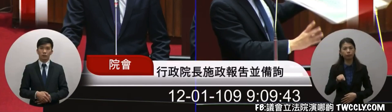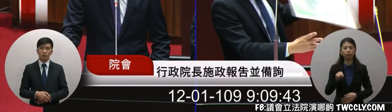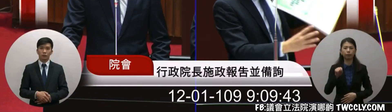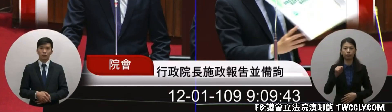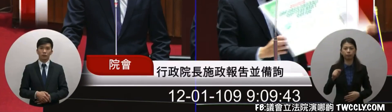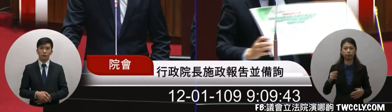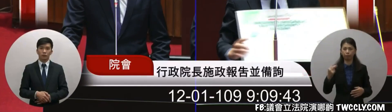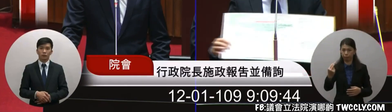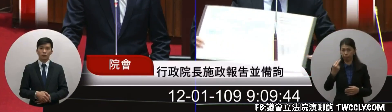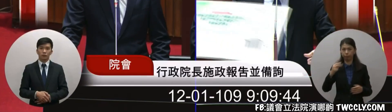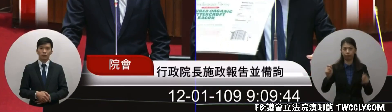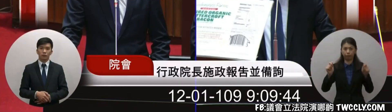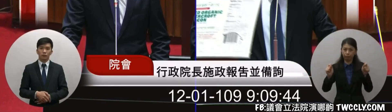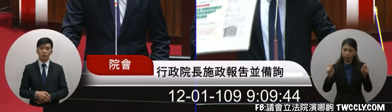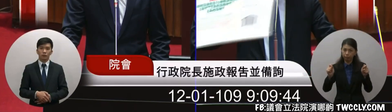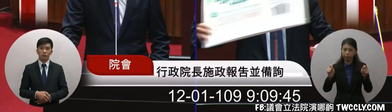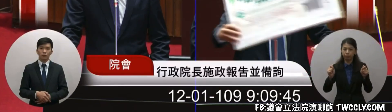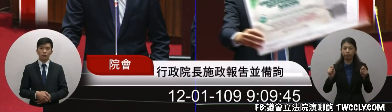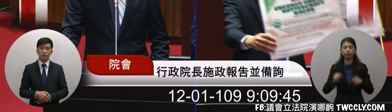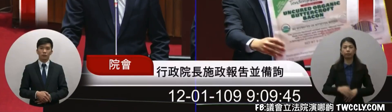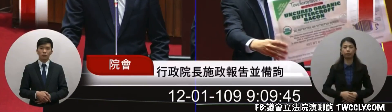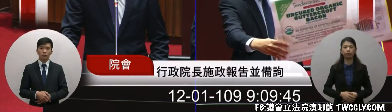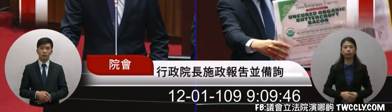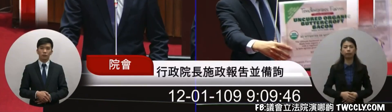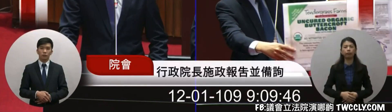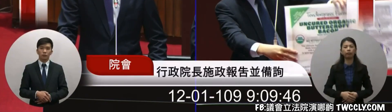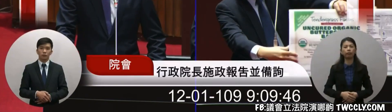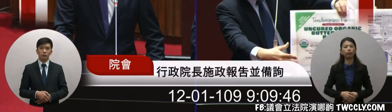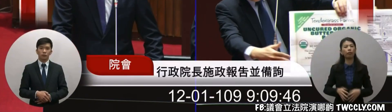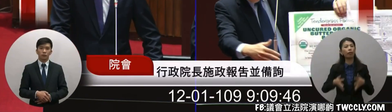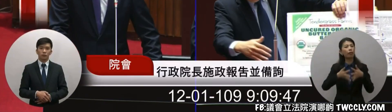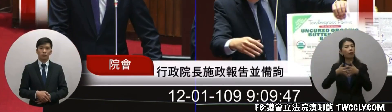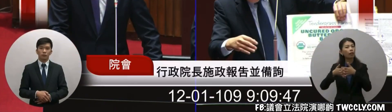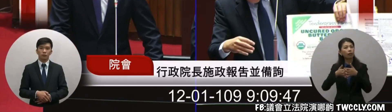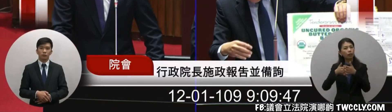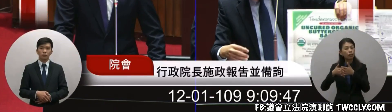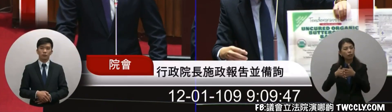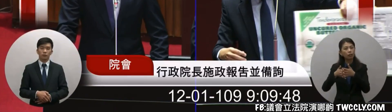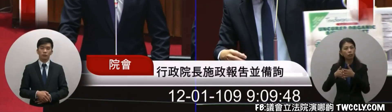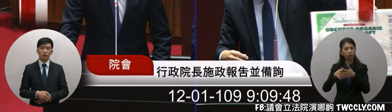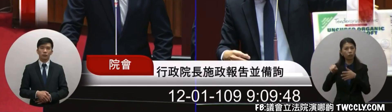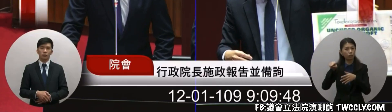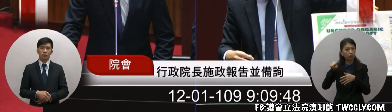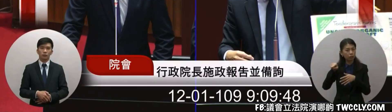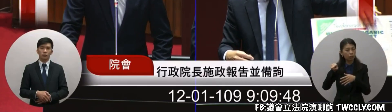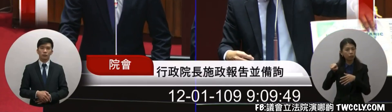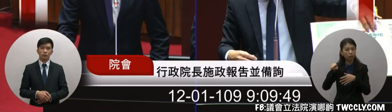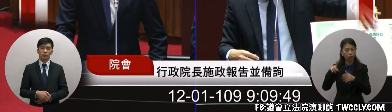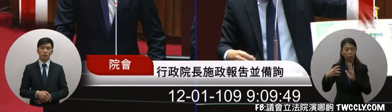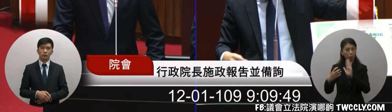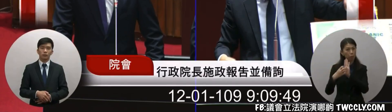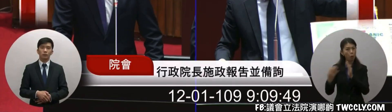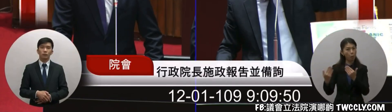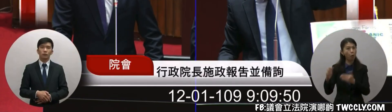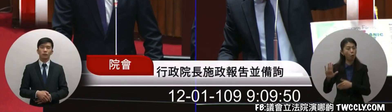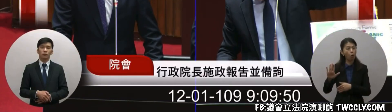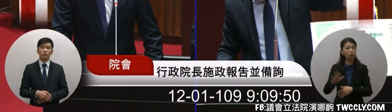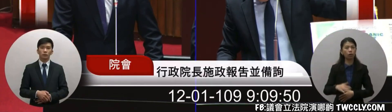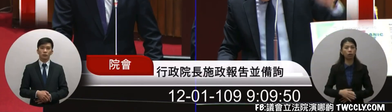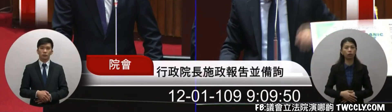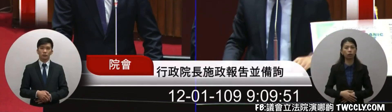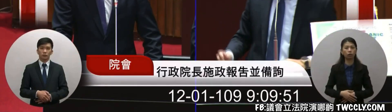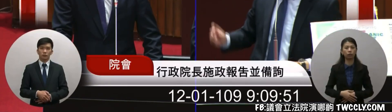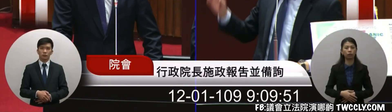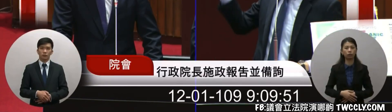的光到美国去找哈，它很多的这些产品其实也都是直接的标示哈，我们也有把